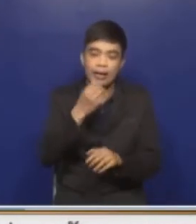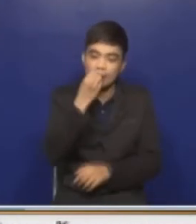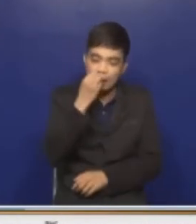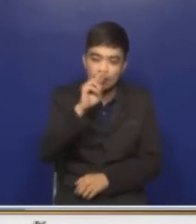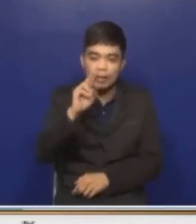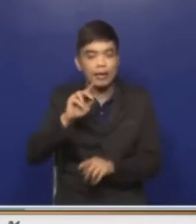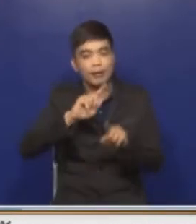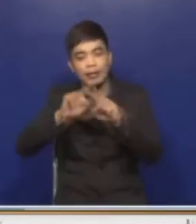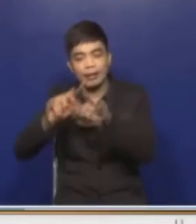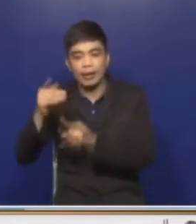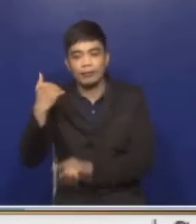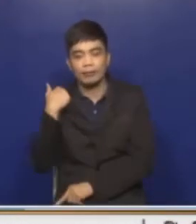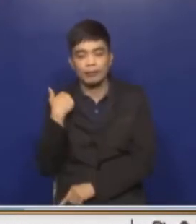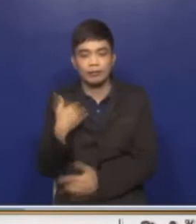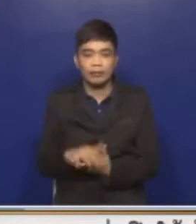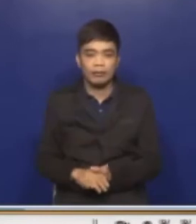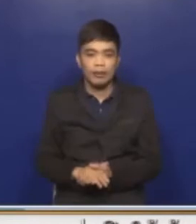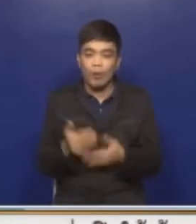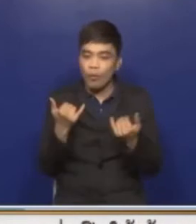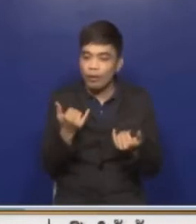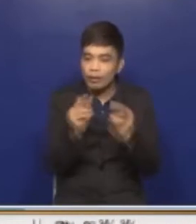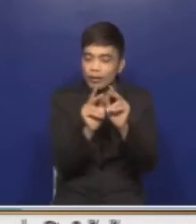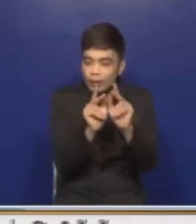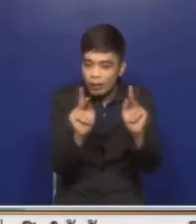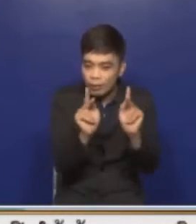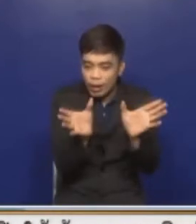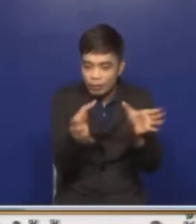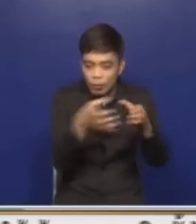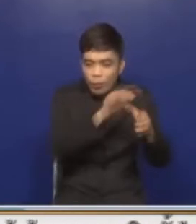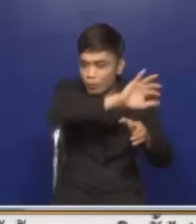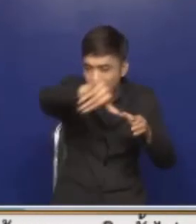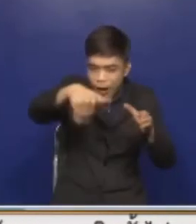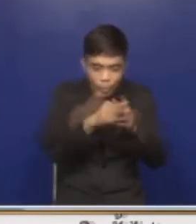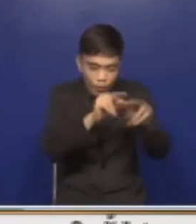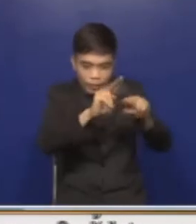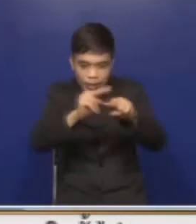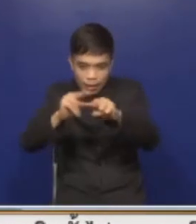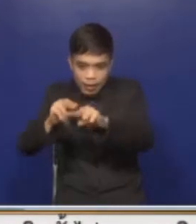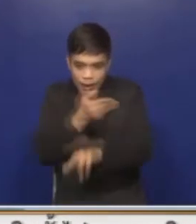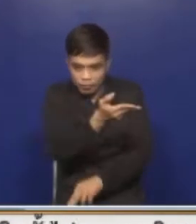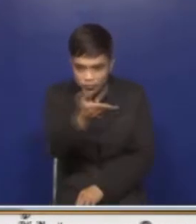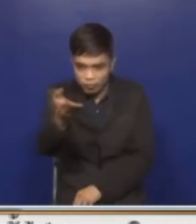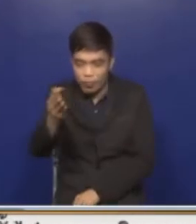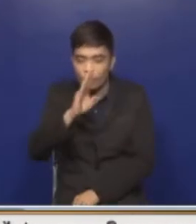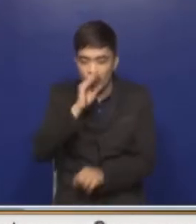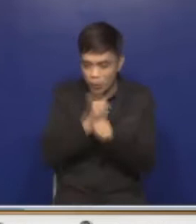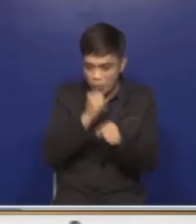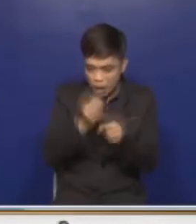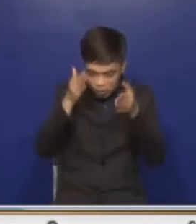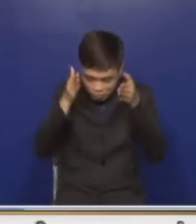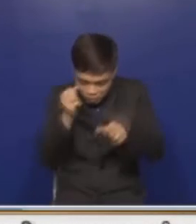นี้ถ้าหากคณะกรรมการกรรมาธิการเราพวกเราทั้งหมดที่มานั่งอยู่นี่ทำงานขนาดนี้